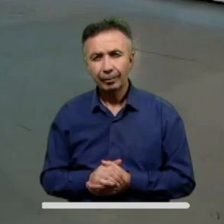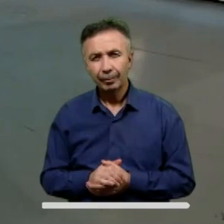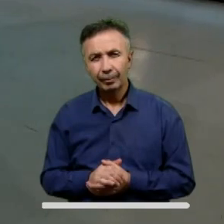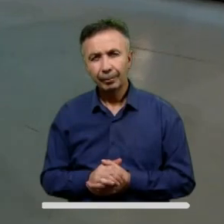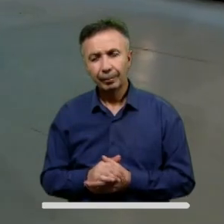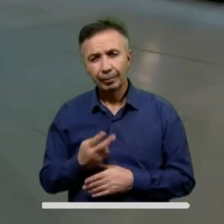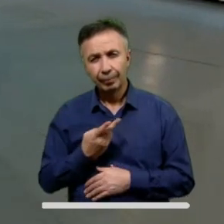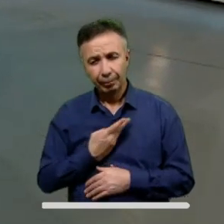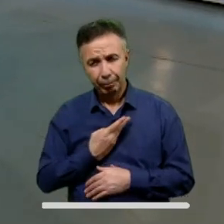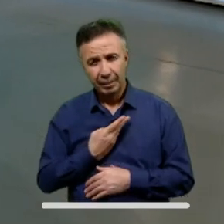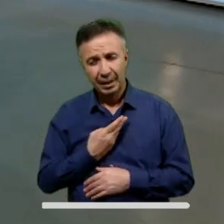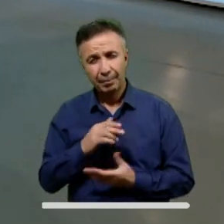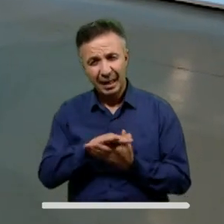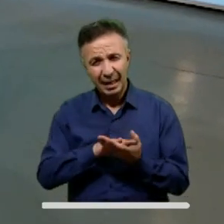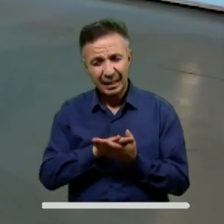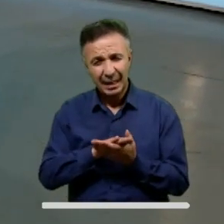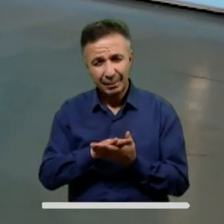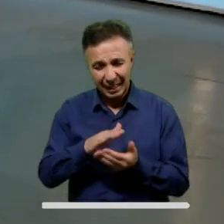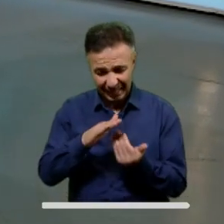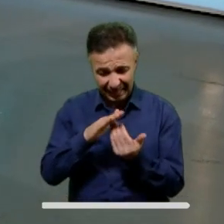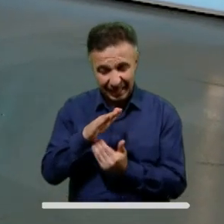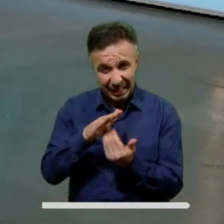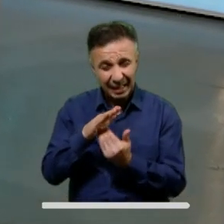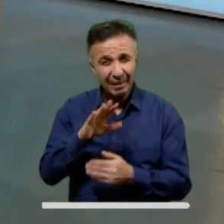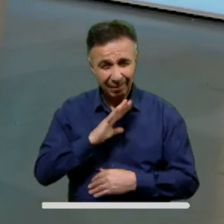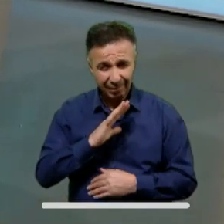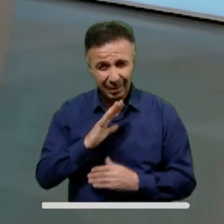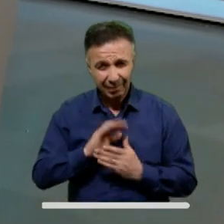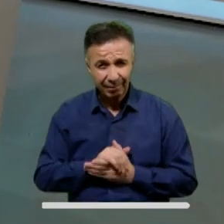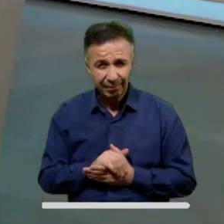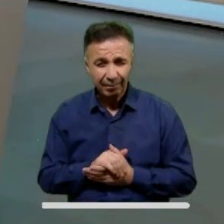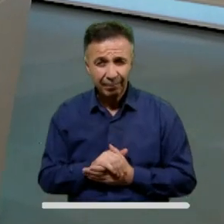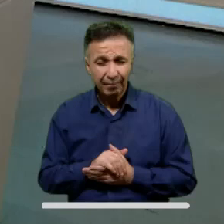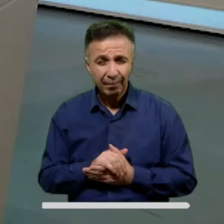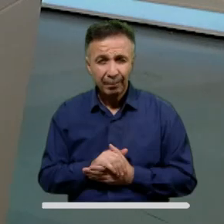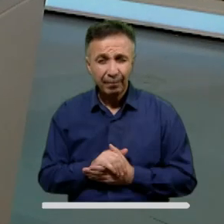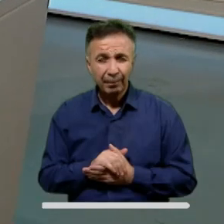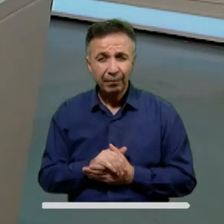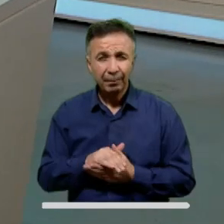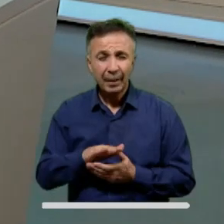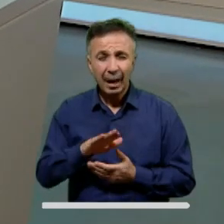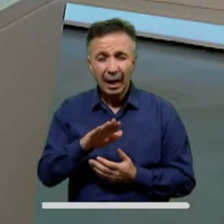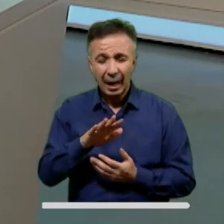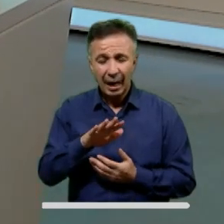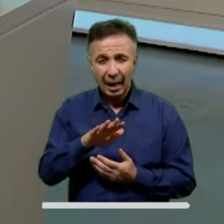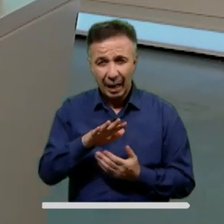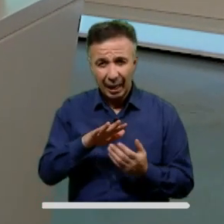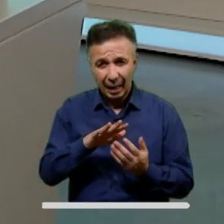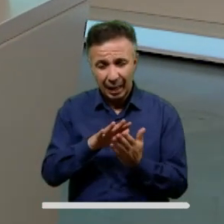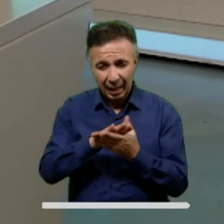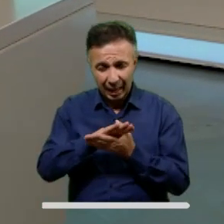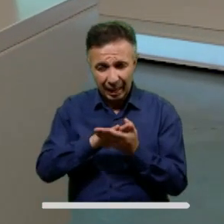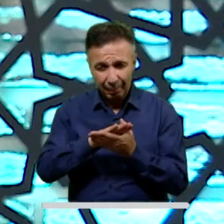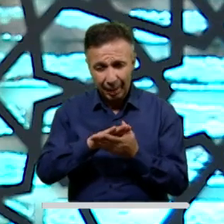Benim ayaklarımda sorun var hocam. Ayak parmak aralarım